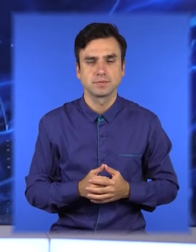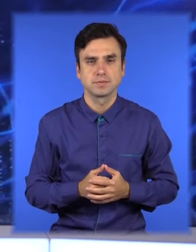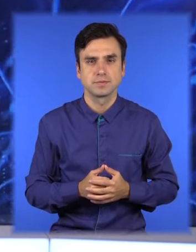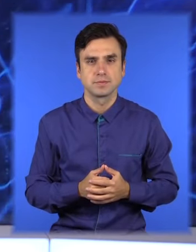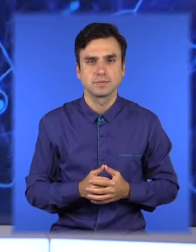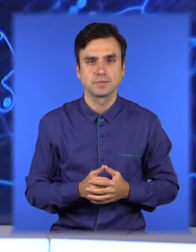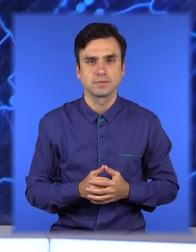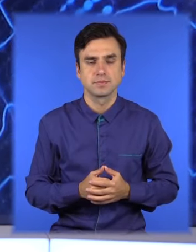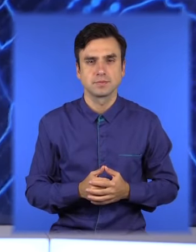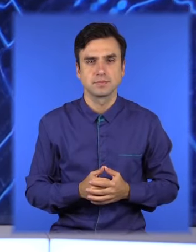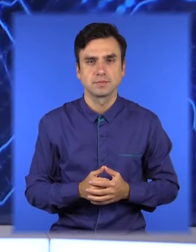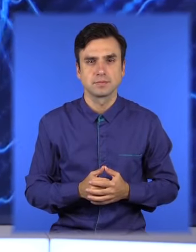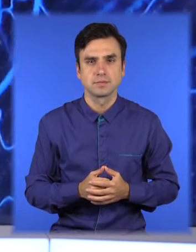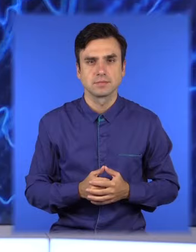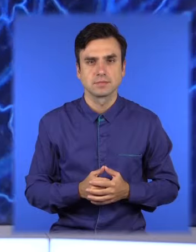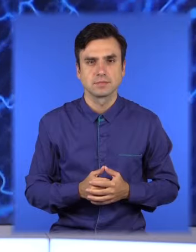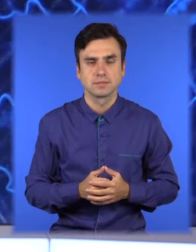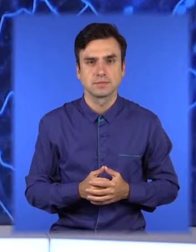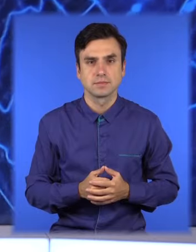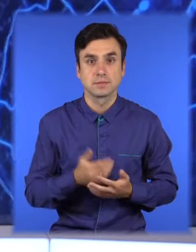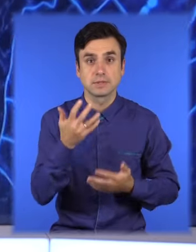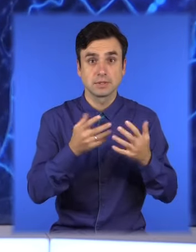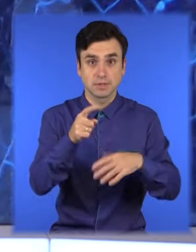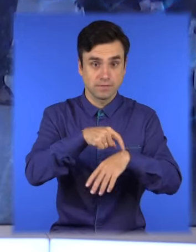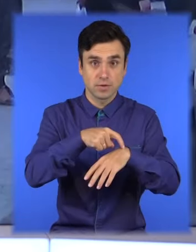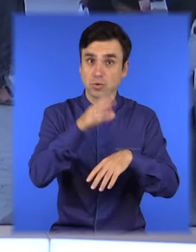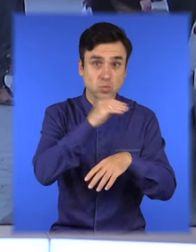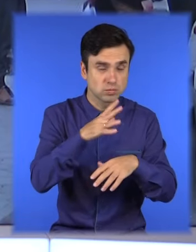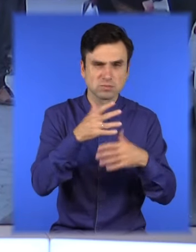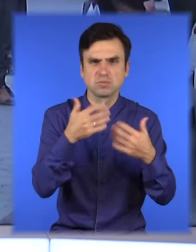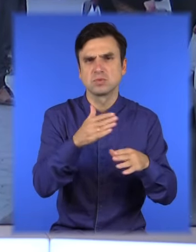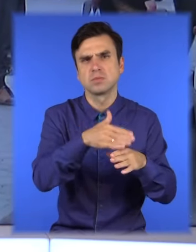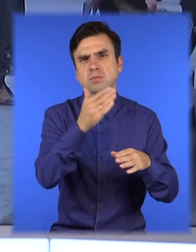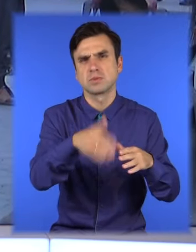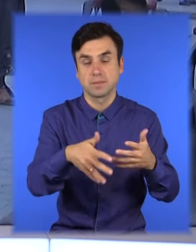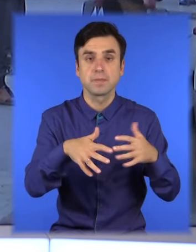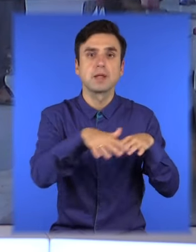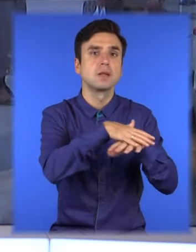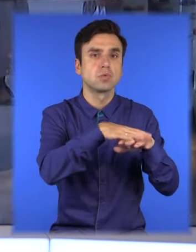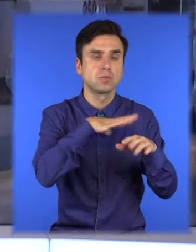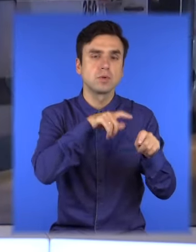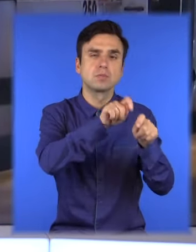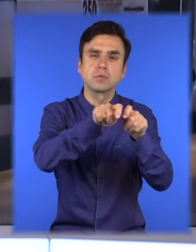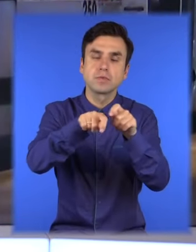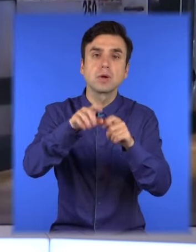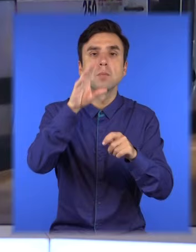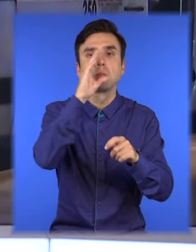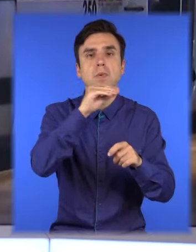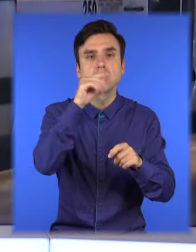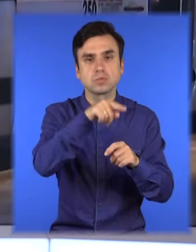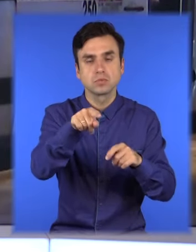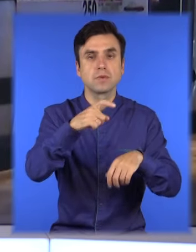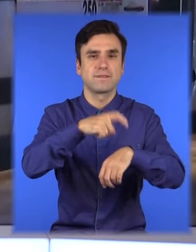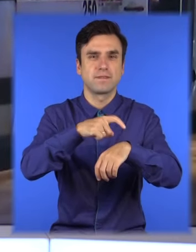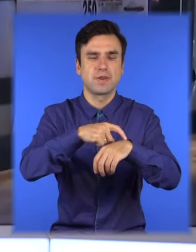студії працює Наталя Болденська. Хто не встиг, той запізнився. Активісти перевірили роботу маршрутного таксі після 9-ї